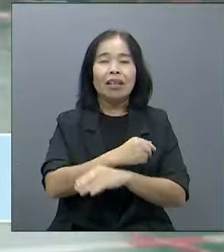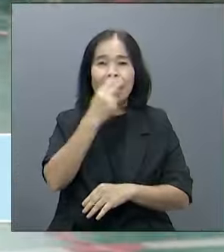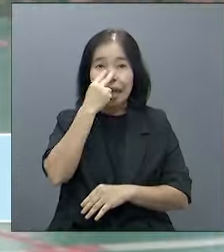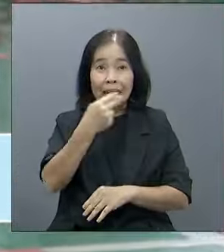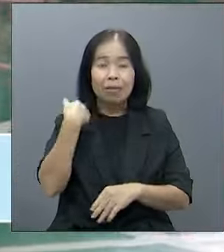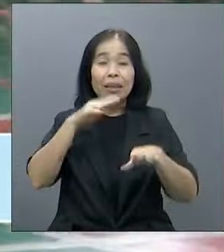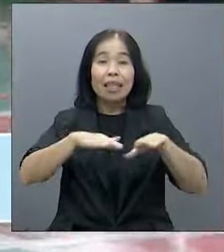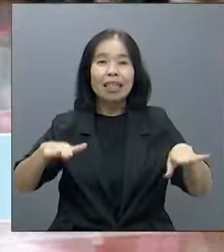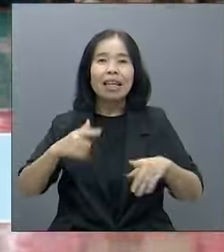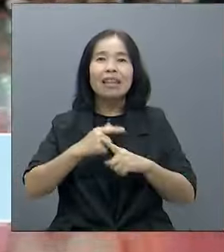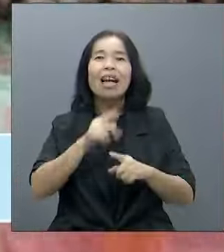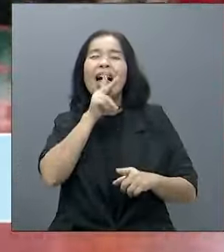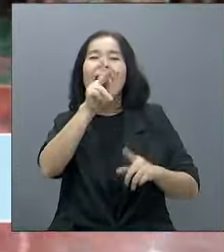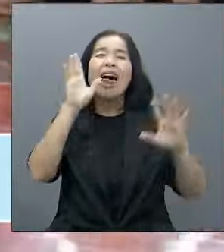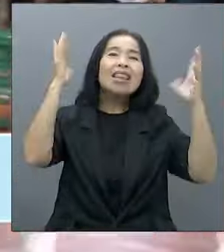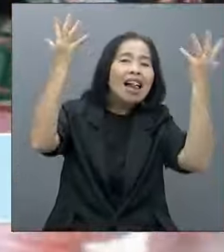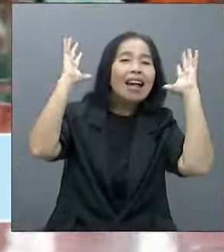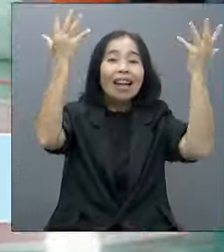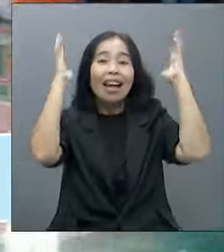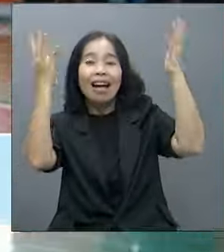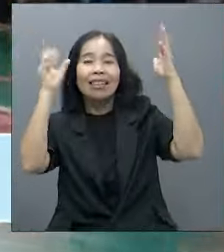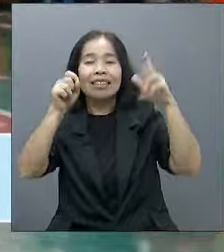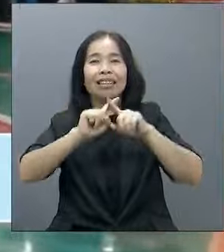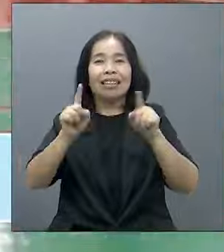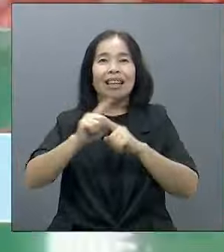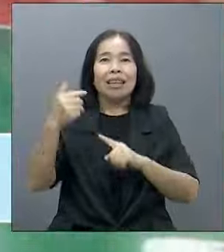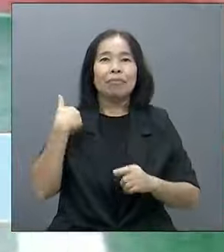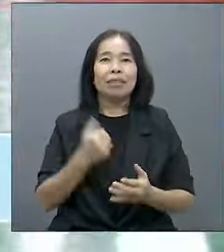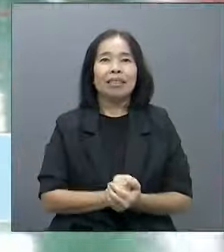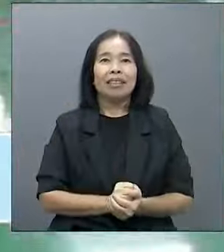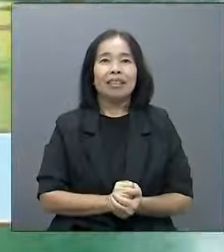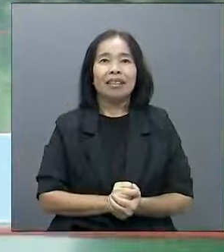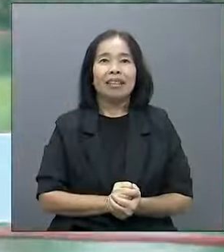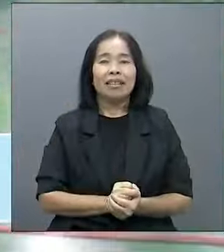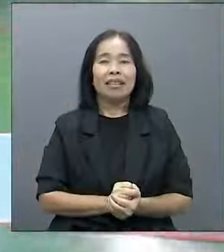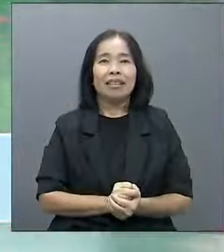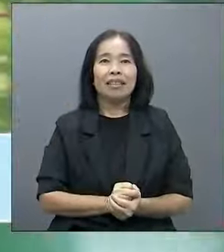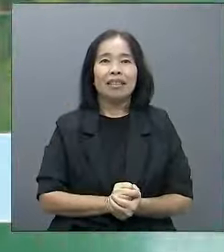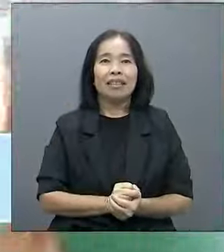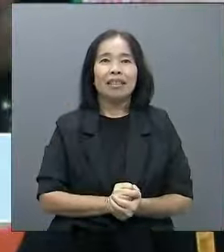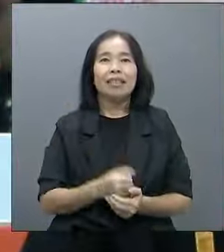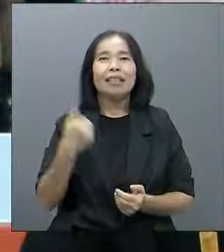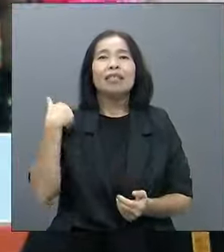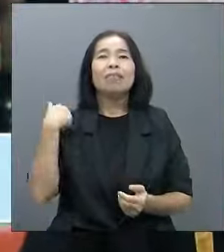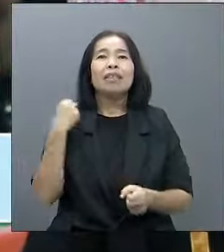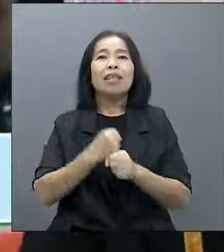นลีลาการออกสเต็ปของลีดเดอร์ใช่ไหม อ ันนี้เดี๋ยวให้ดู มีเต้นให้ดูด้วยใช่ไหมเอาไปดูหน่อยซิ